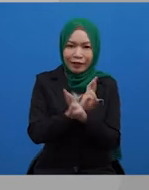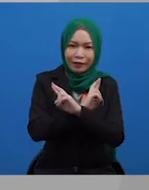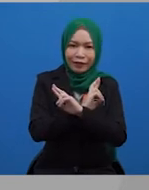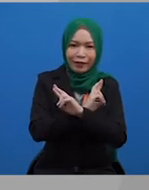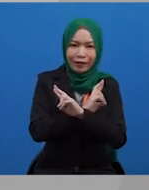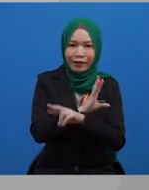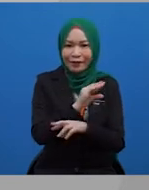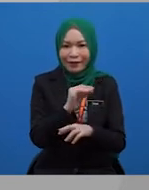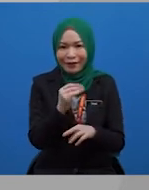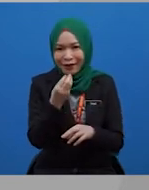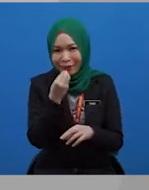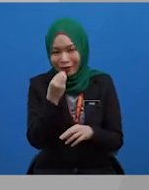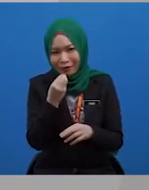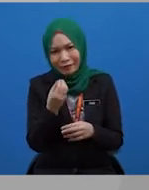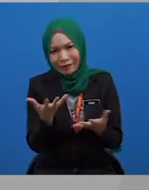tersebut.